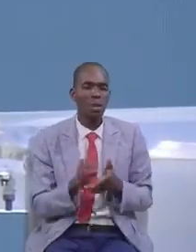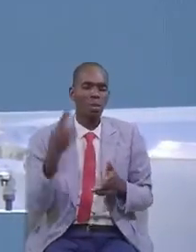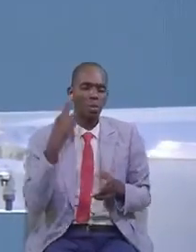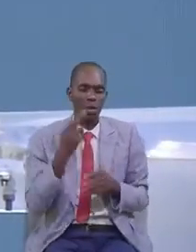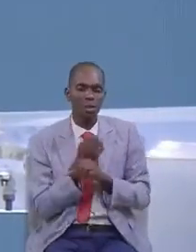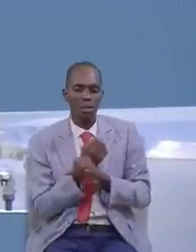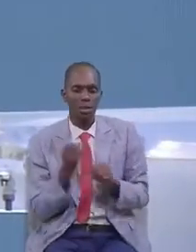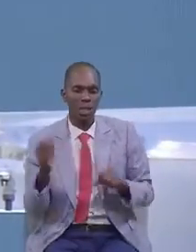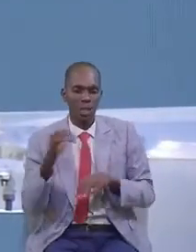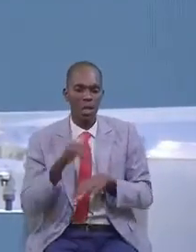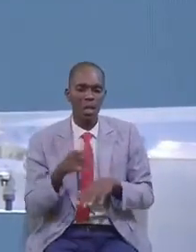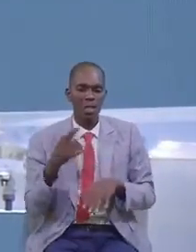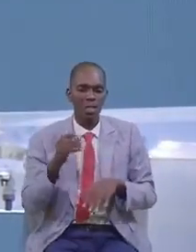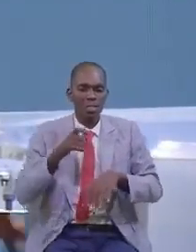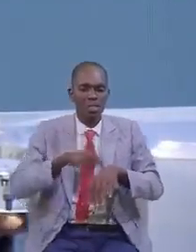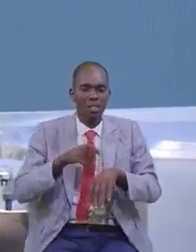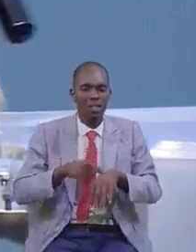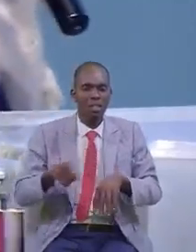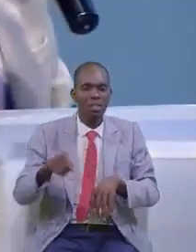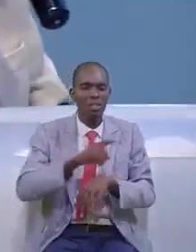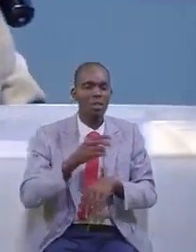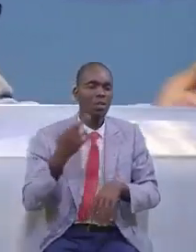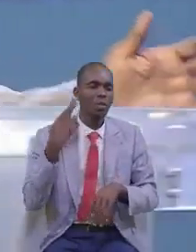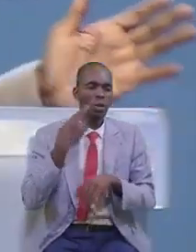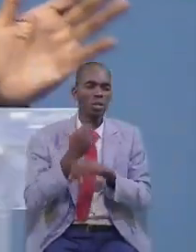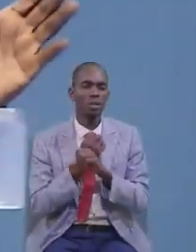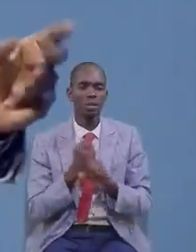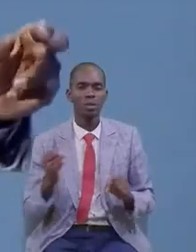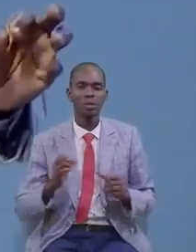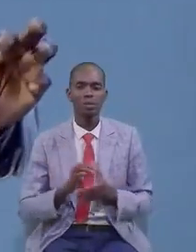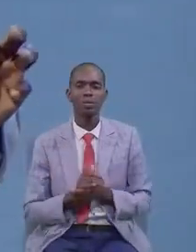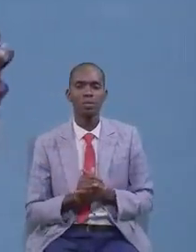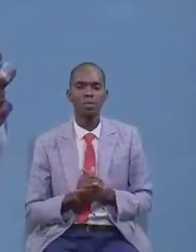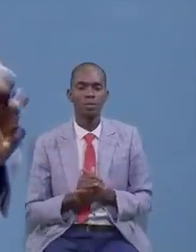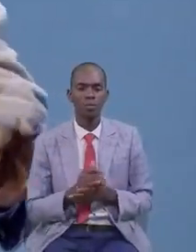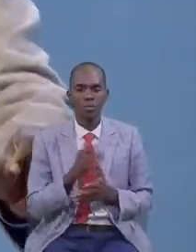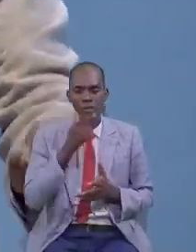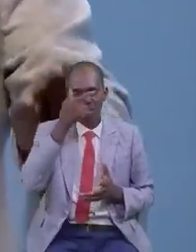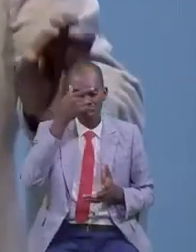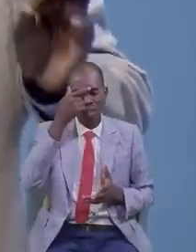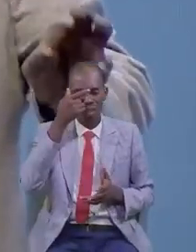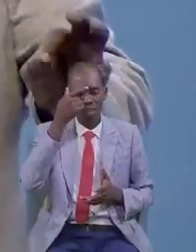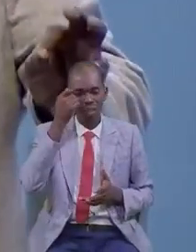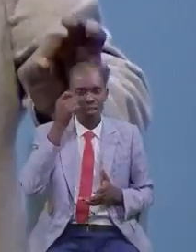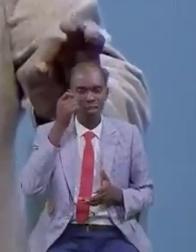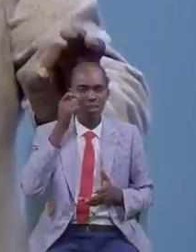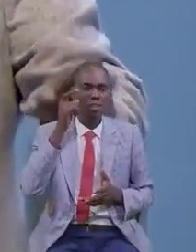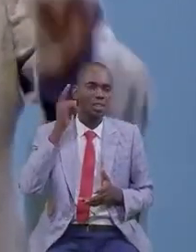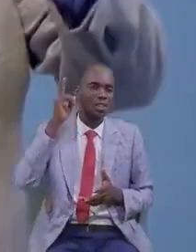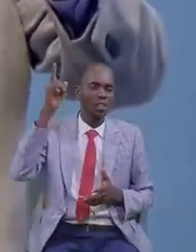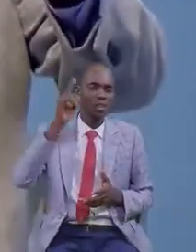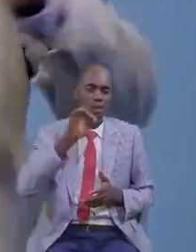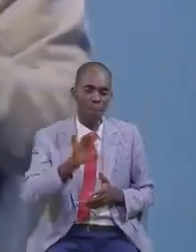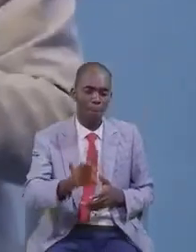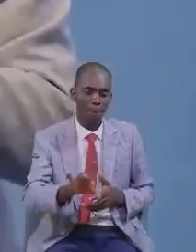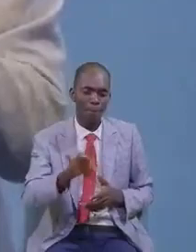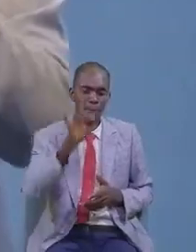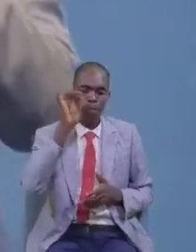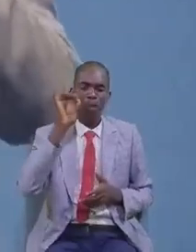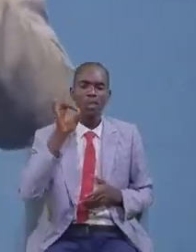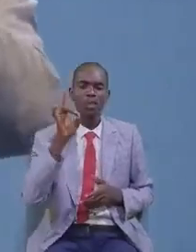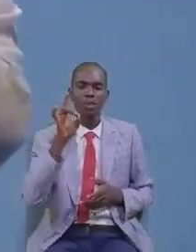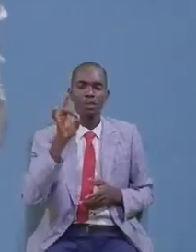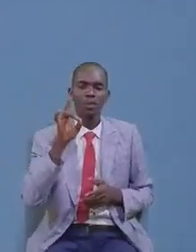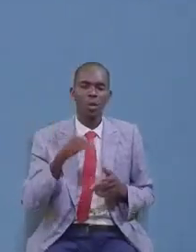saved. అందరు ప్రజల వలె రక్షించబడ్డారు అన్నట్టుగా మీరు అనుకోవాల్సిన పని లేదు. He calls you, he pinpointed you, brought you